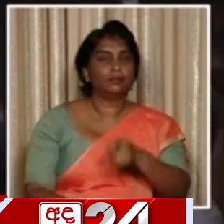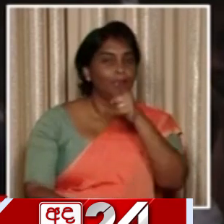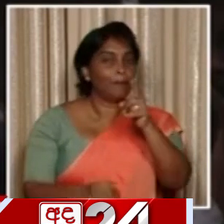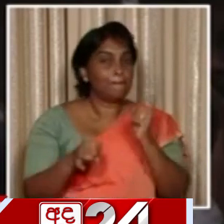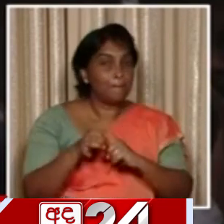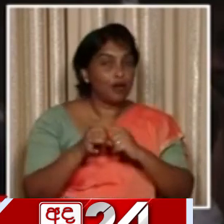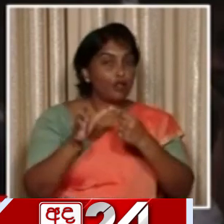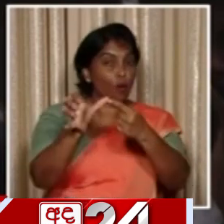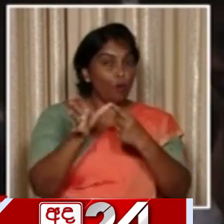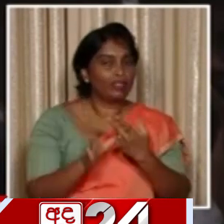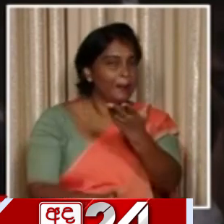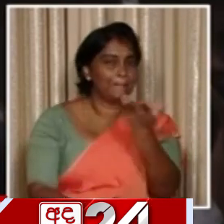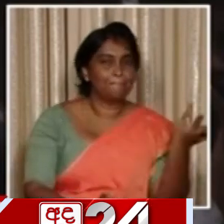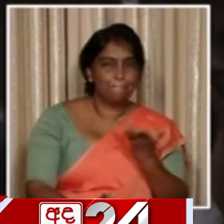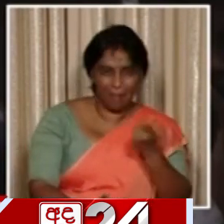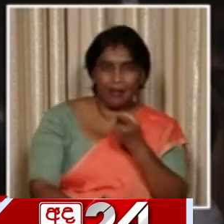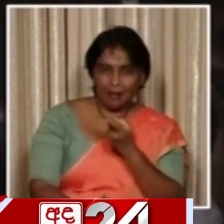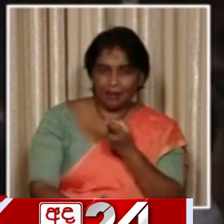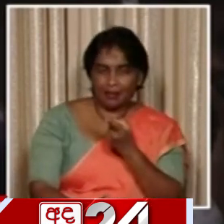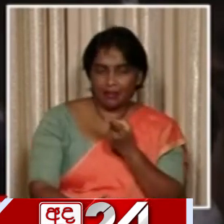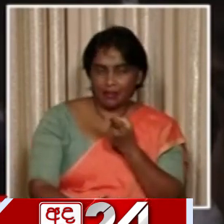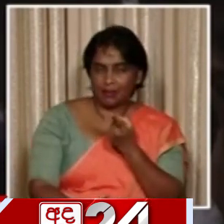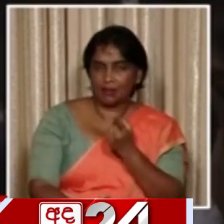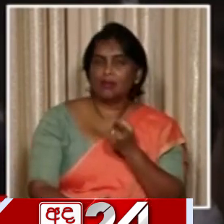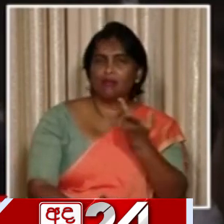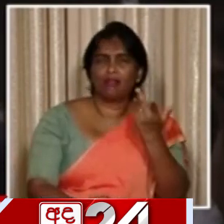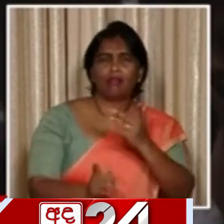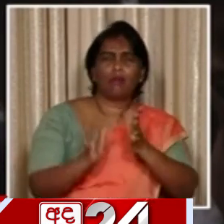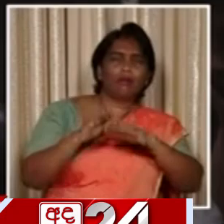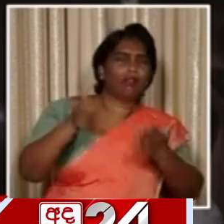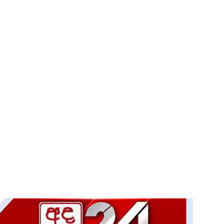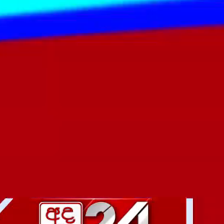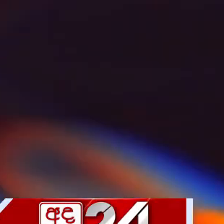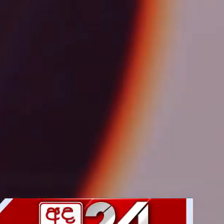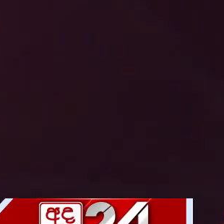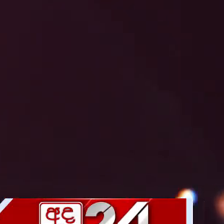කොහෙද යන්නේ මල්ලේපොල් වගේ උත්තර දෙන්නේ? I never mentioned any judges name.